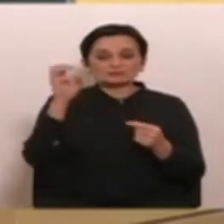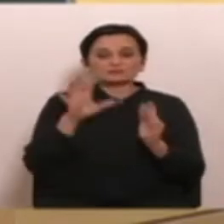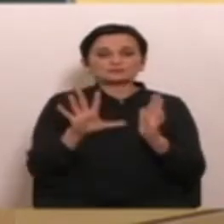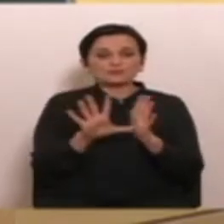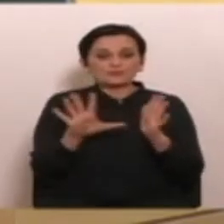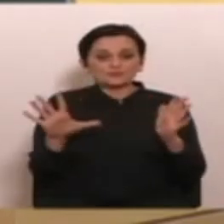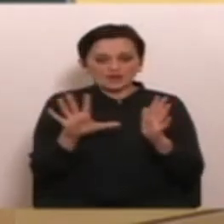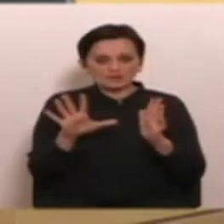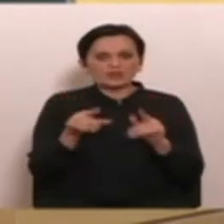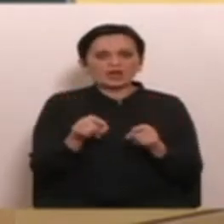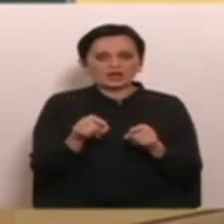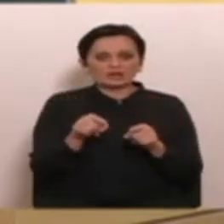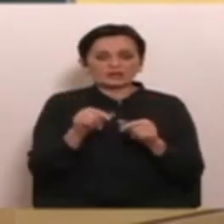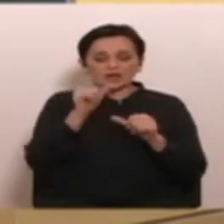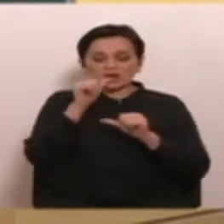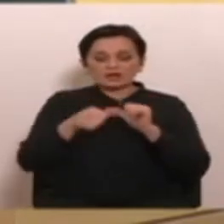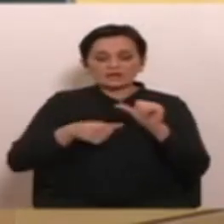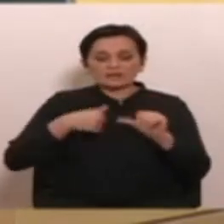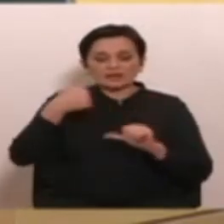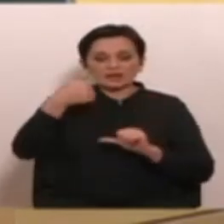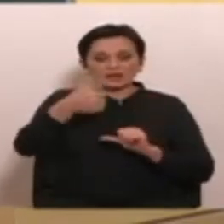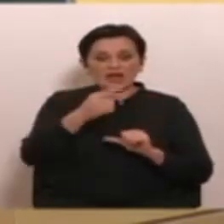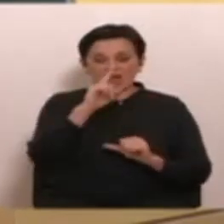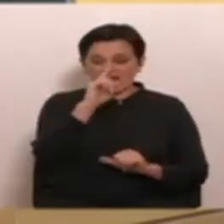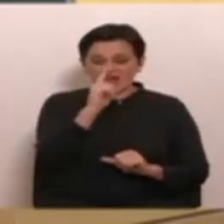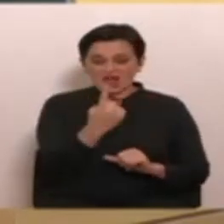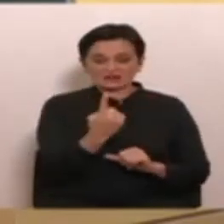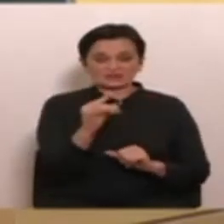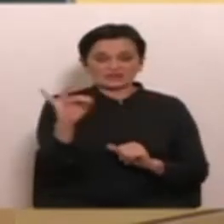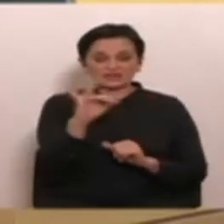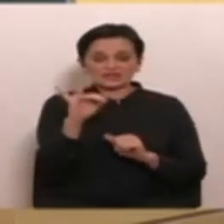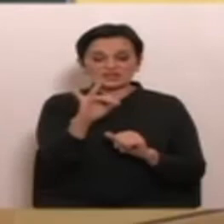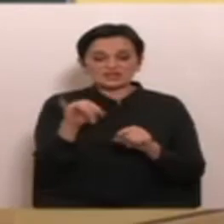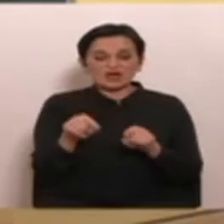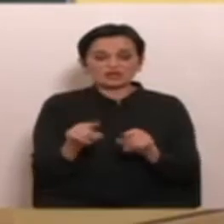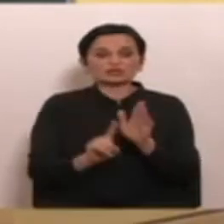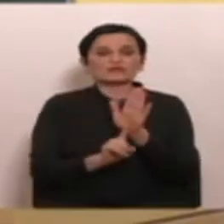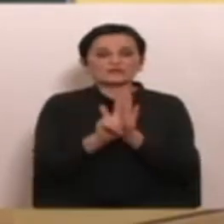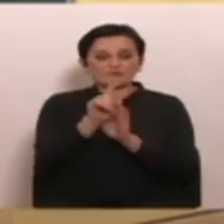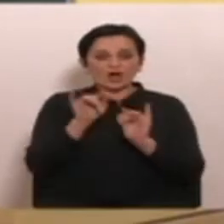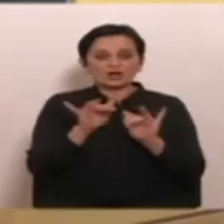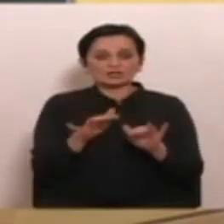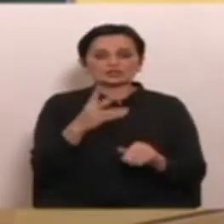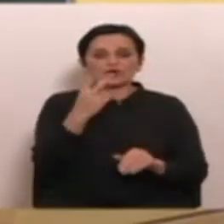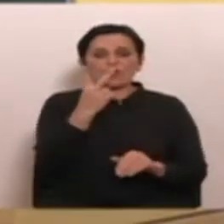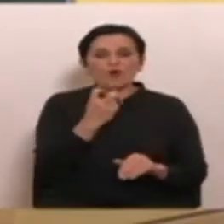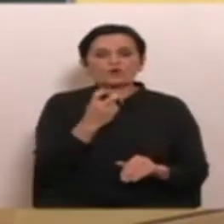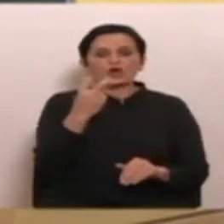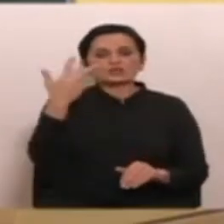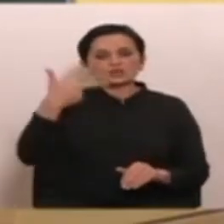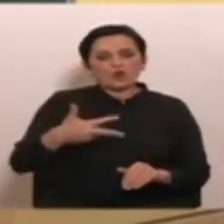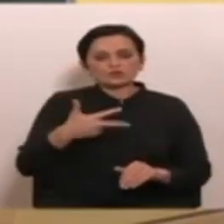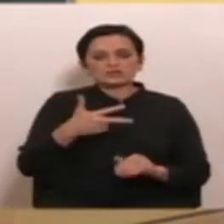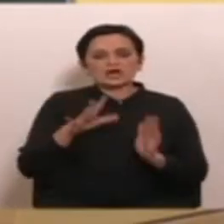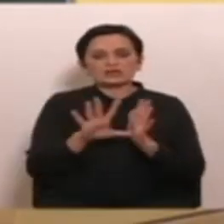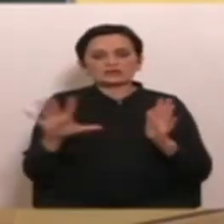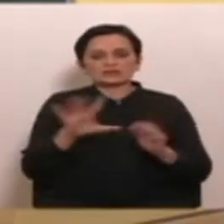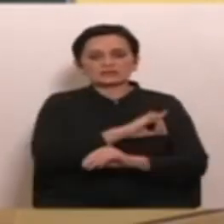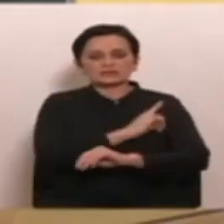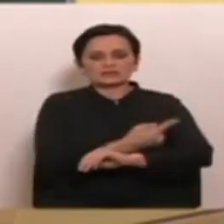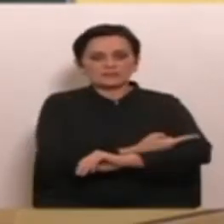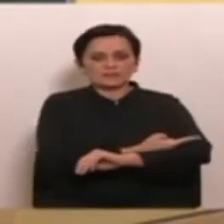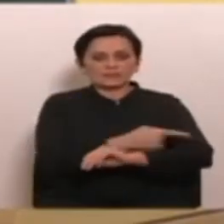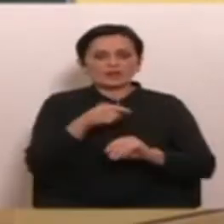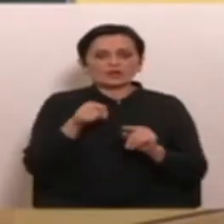აქტუალური რჩება, გაისად ერთვეში, იანვარში ექსპლუატაციაში შევა ახალი 230 მეგავატიანი სიმძლავრის კომბინირებული ციკლის